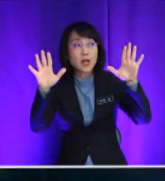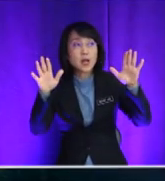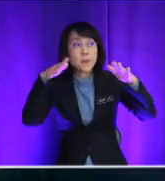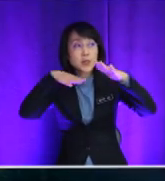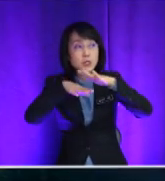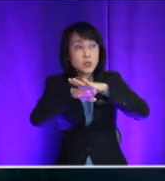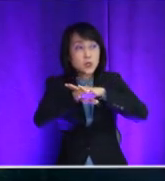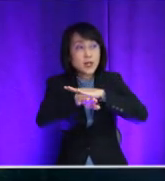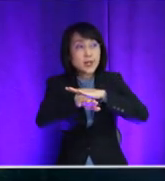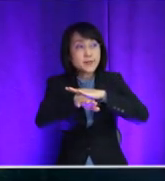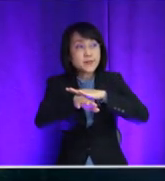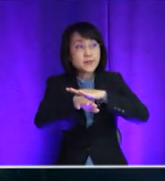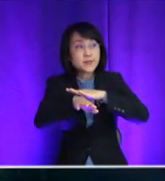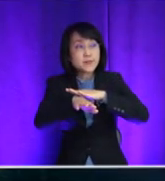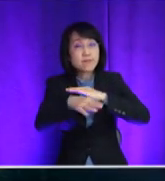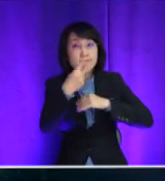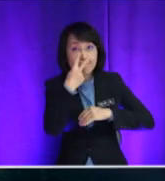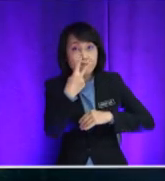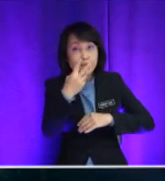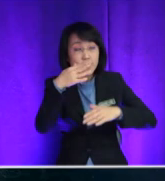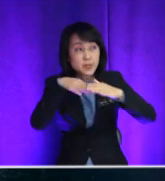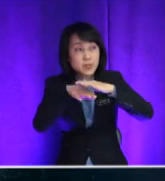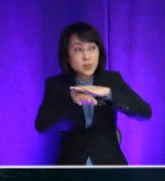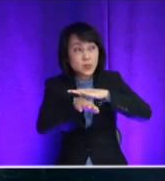kebahagiaan dalam